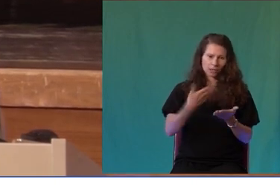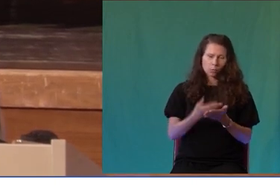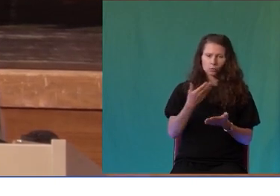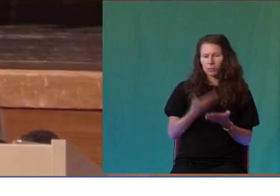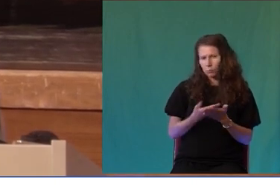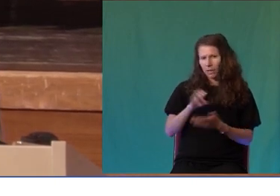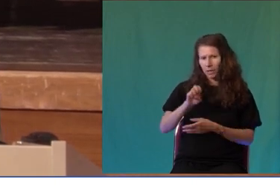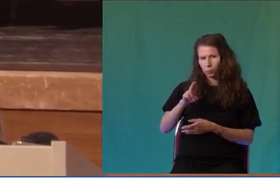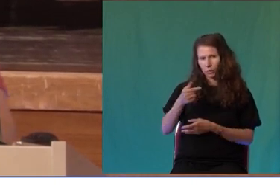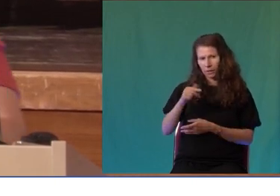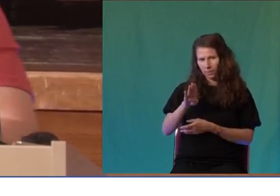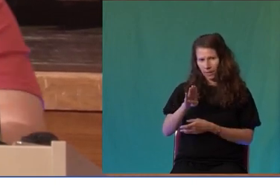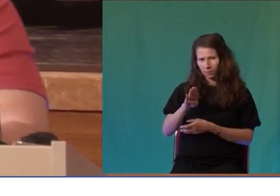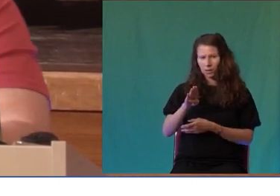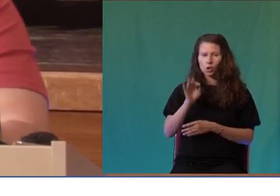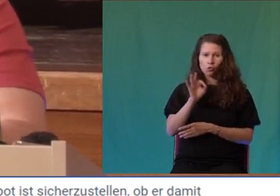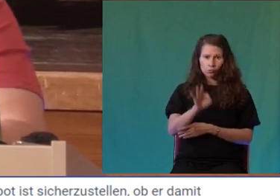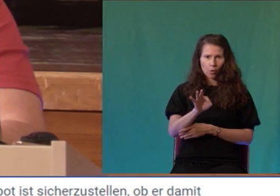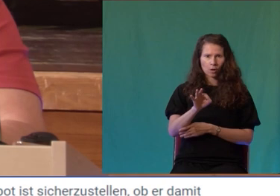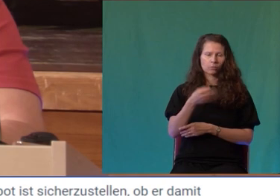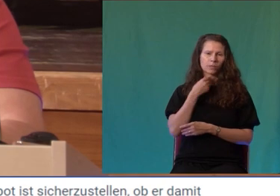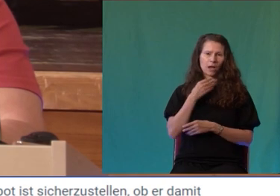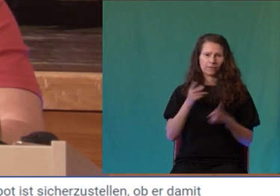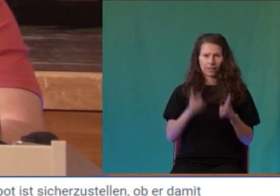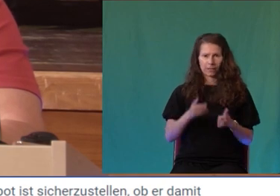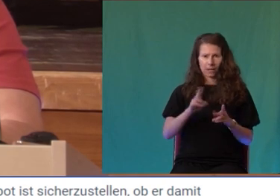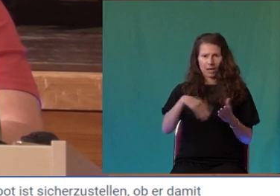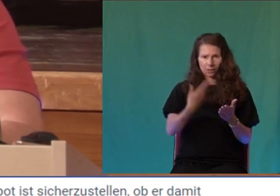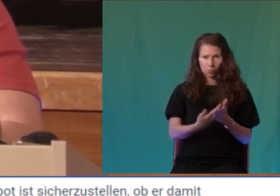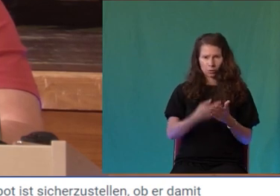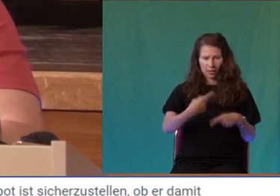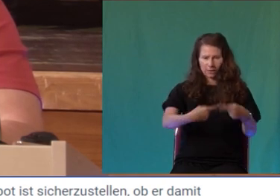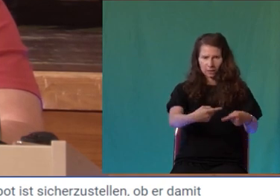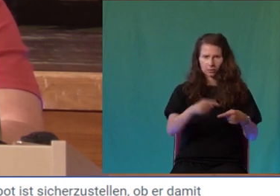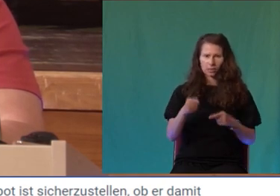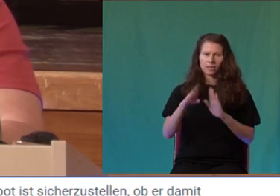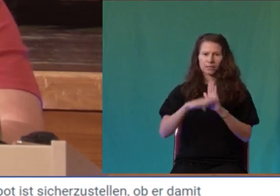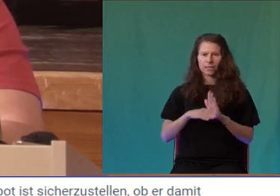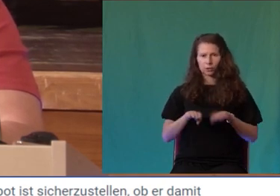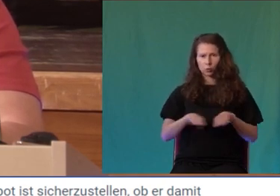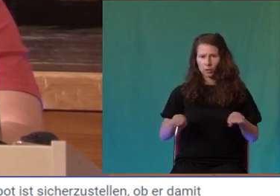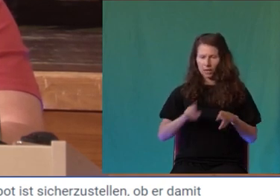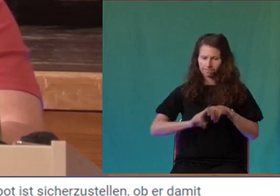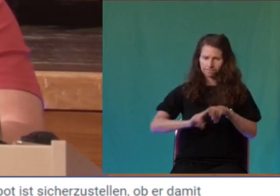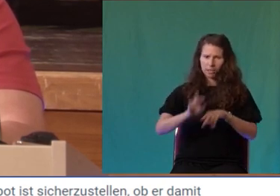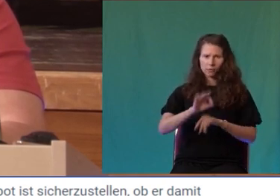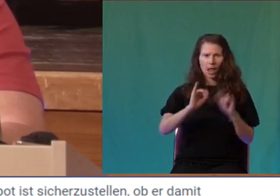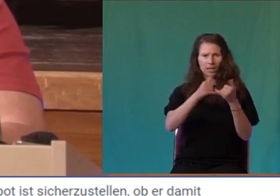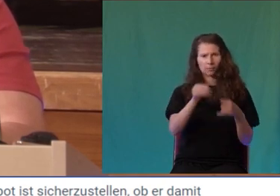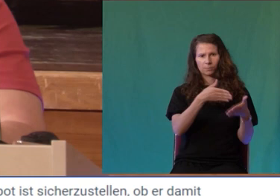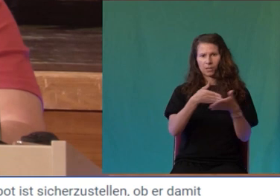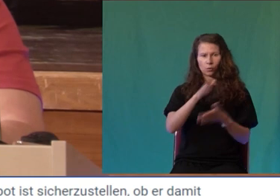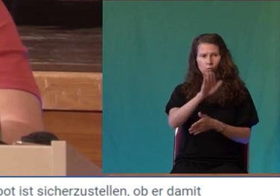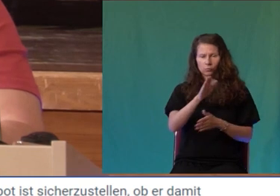iotb zum Beispiel zur Entwicklung bedarfsgerechte Angebote der Umsetzung der gesetzlichen Grundlagen zu den Rechten von Eltern mit Behinderungen